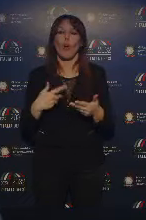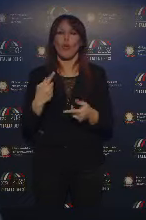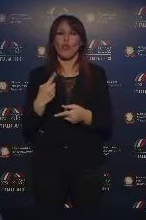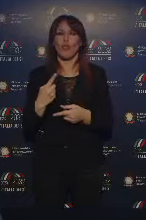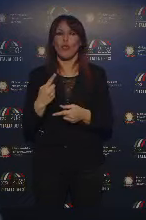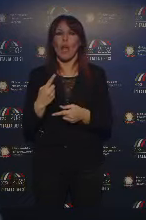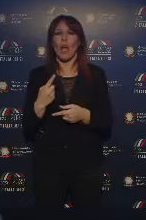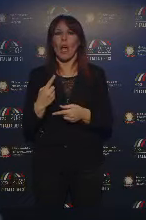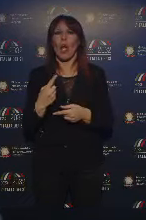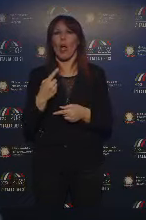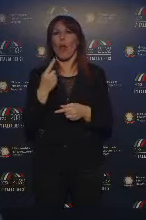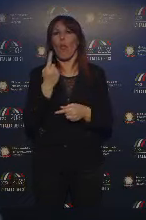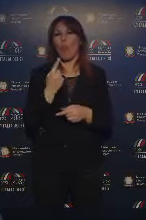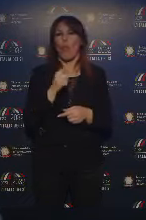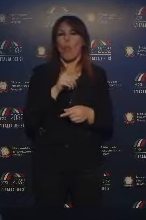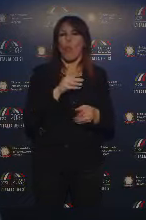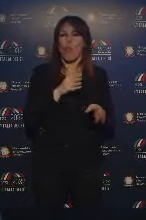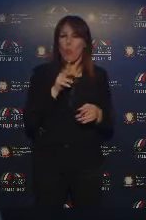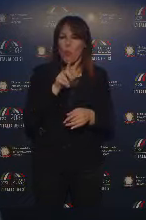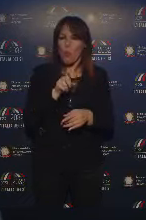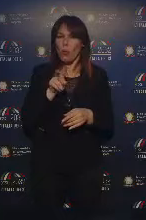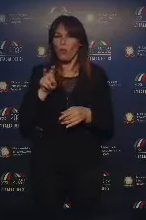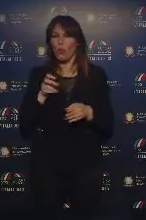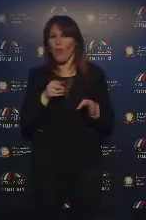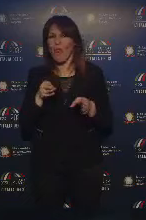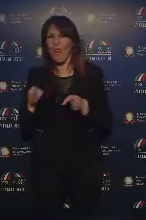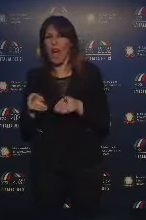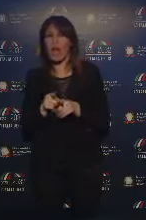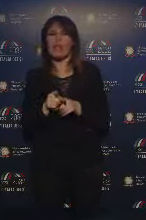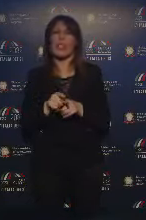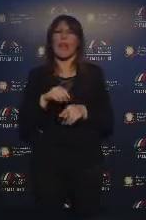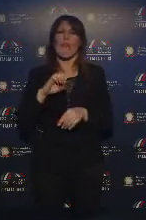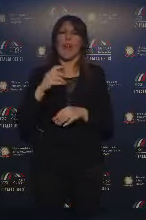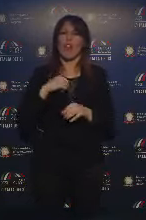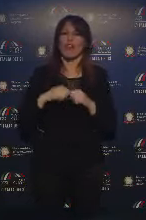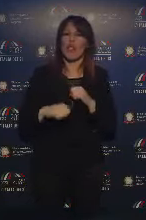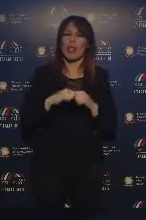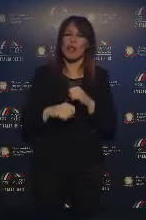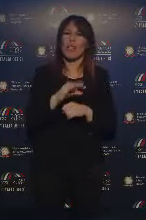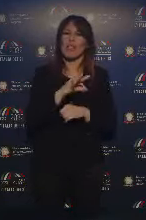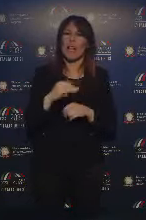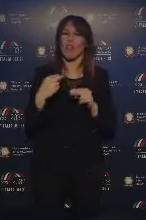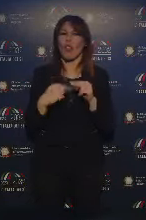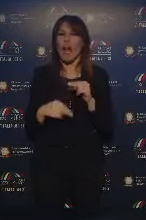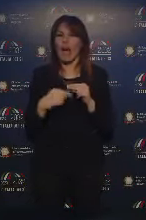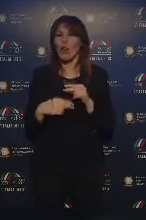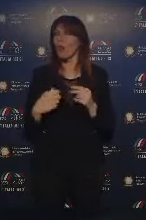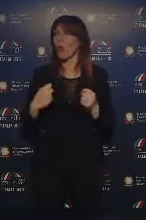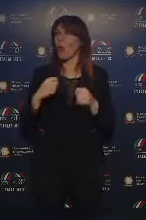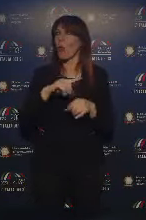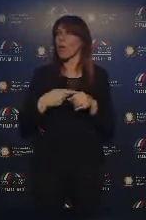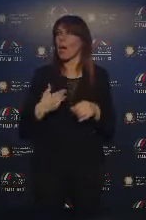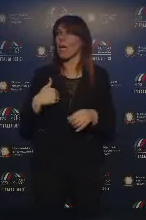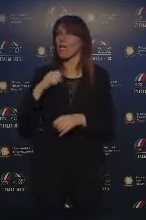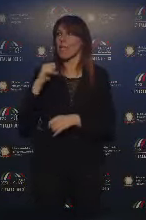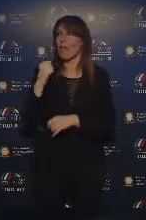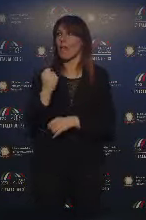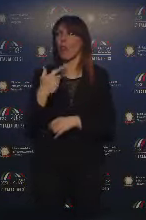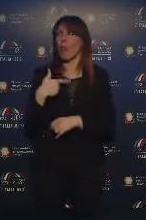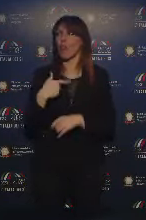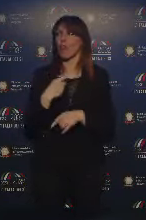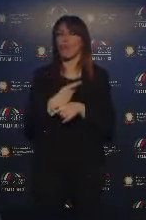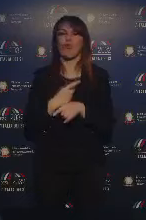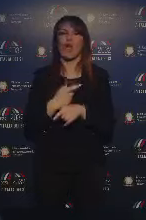due fasi poi la velocizzazione della Salerno Taranto la potenza Foggia e il